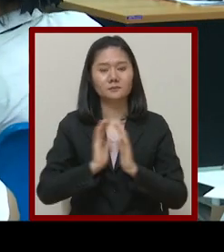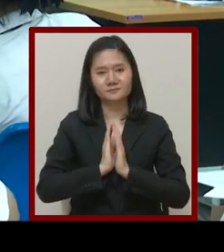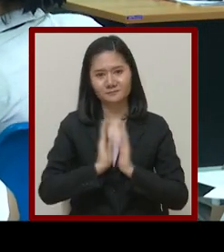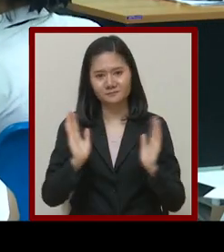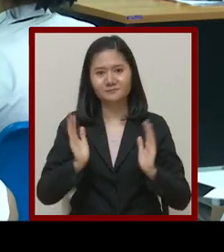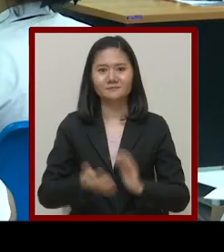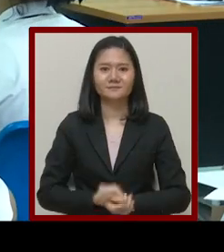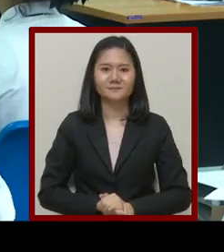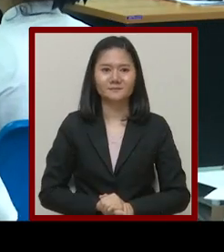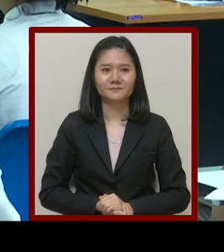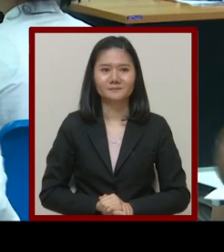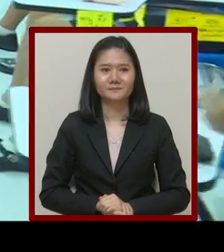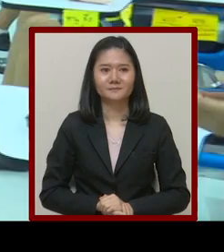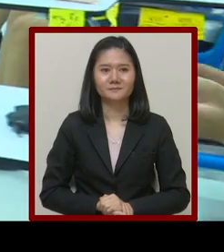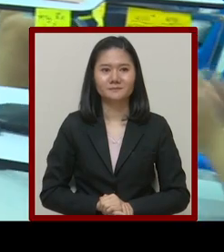คุณค่ะ